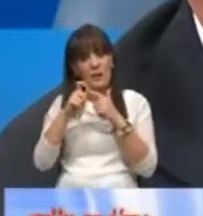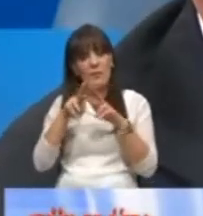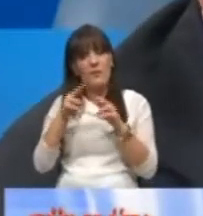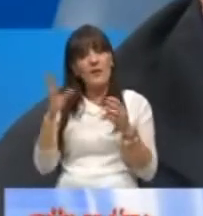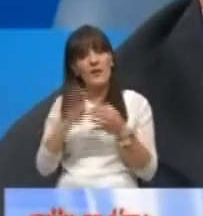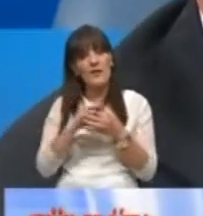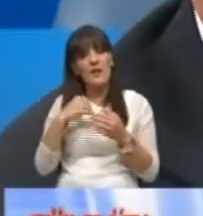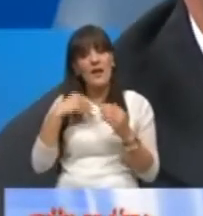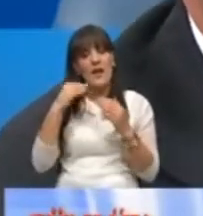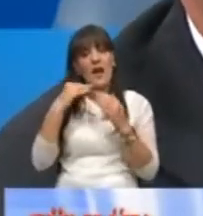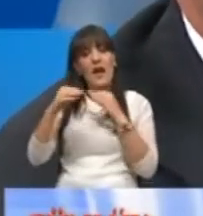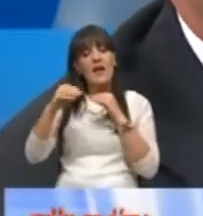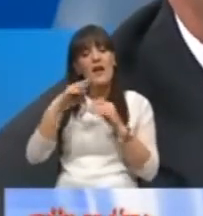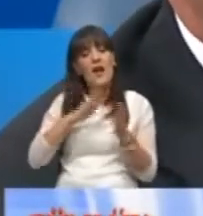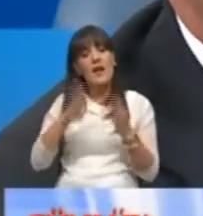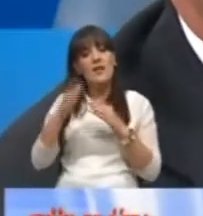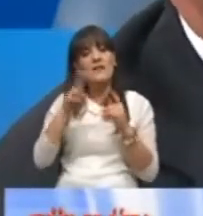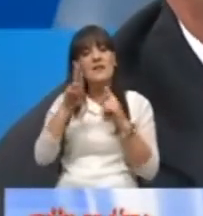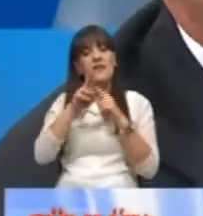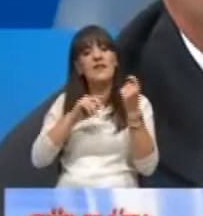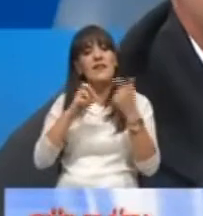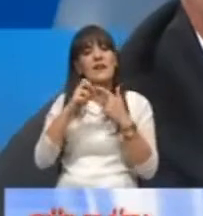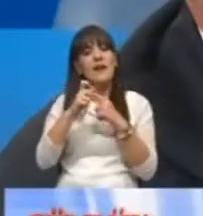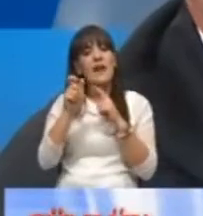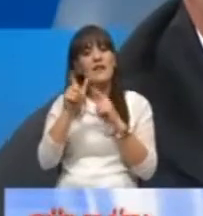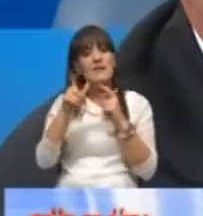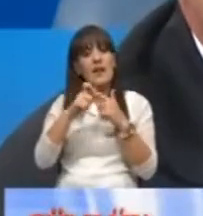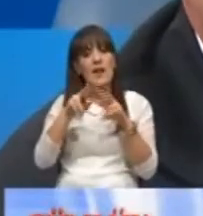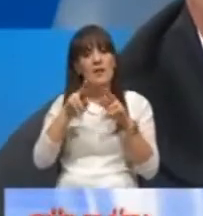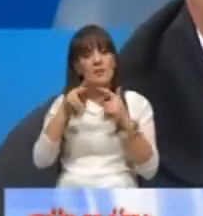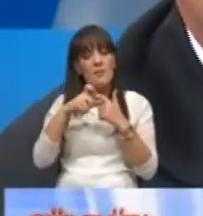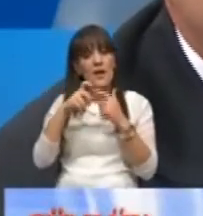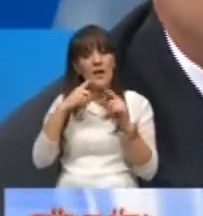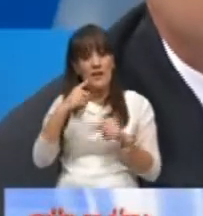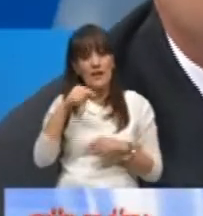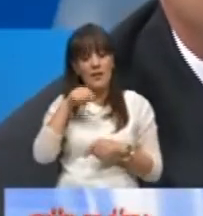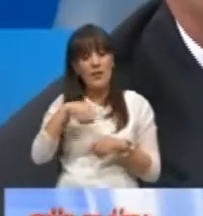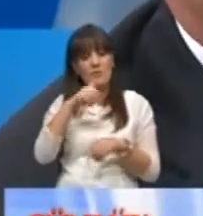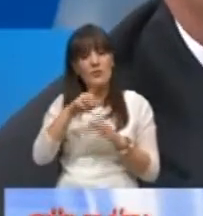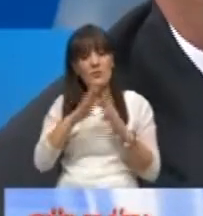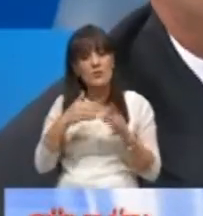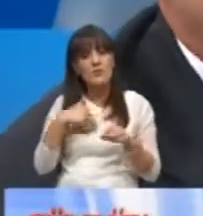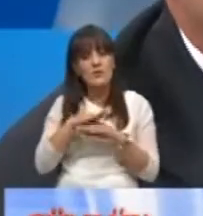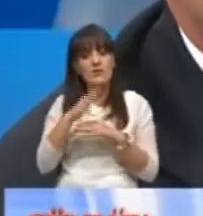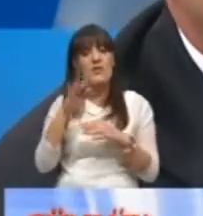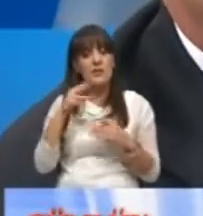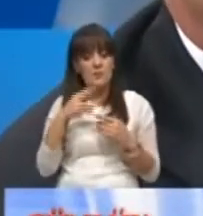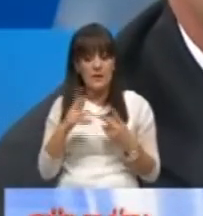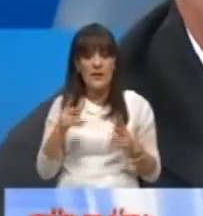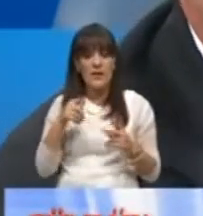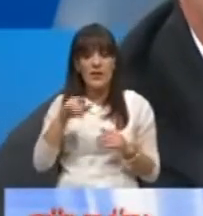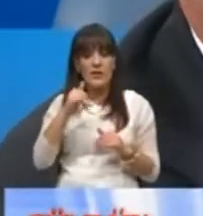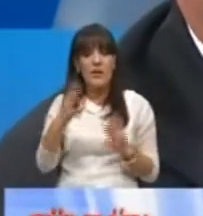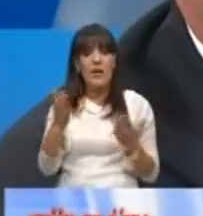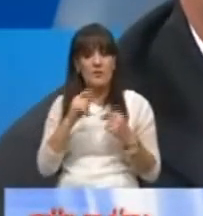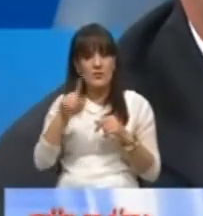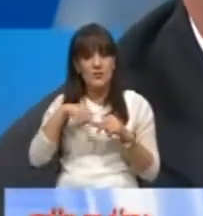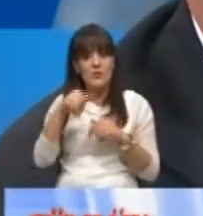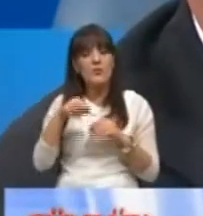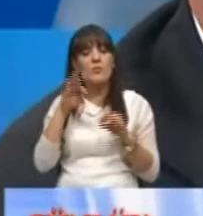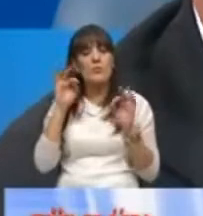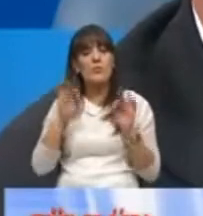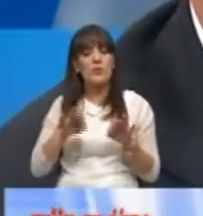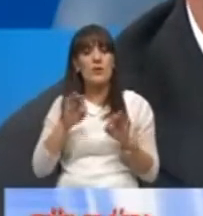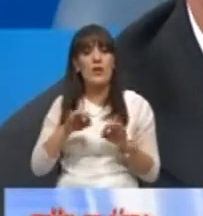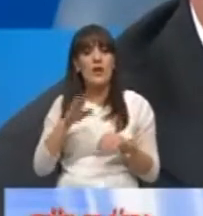halk arasında kireçlenme denilen o eklemin uyumunun bozulması süreci yaşanabilir ki bu süreçte kilo alması kişilerin